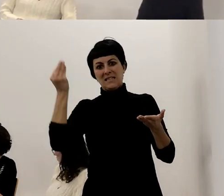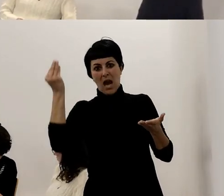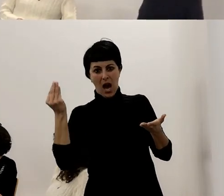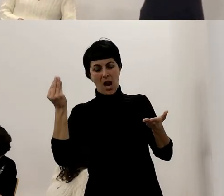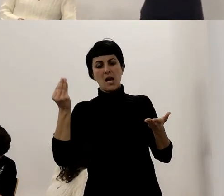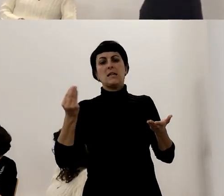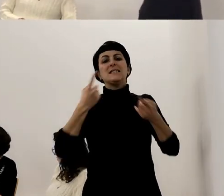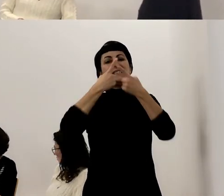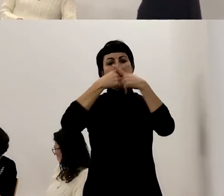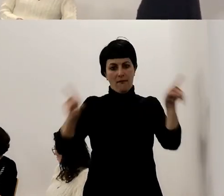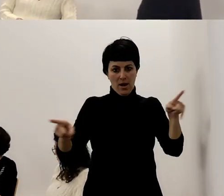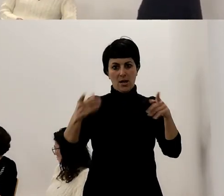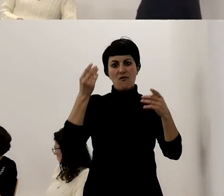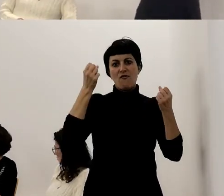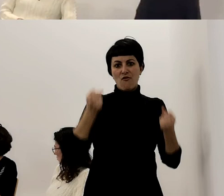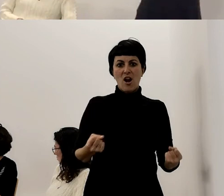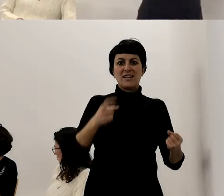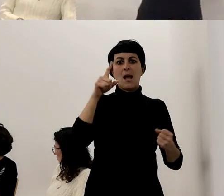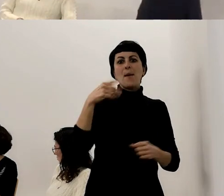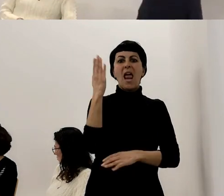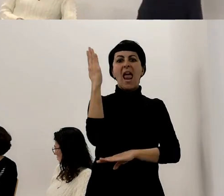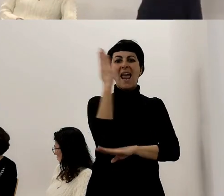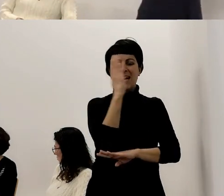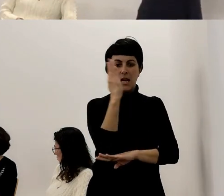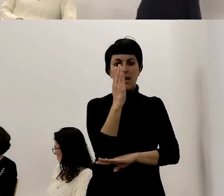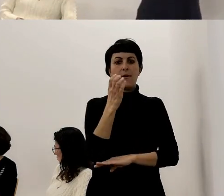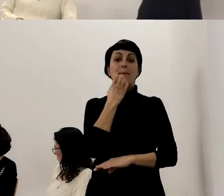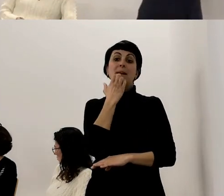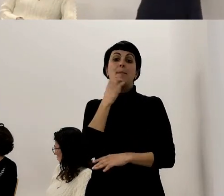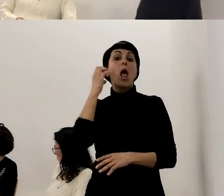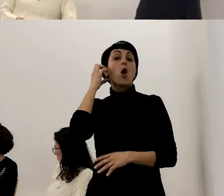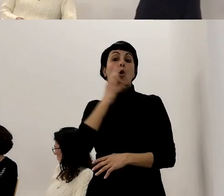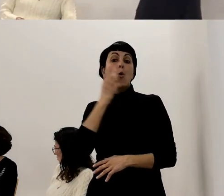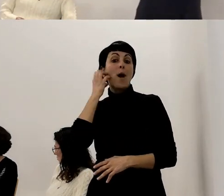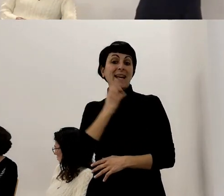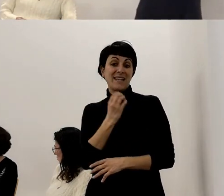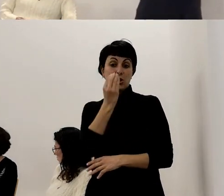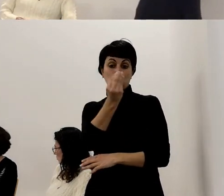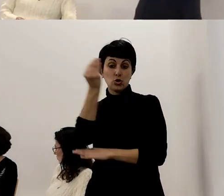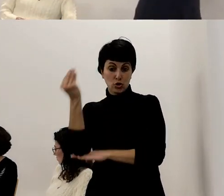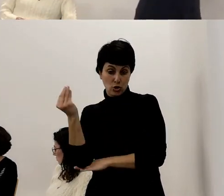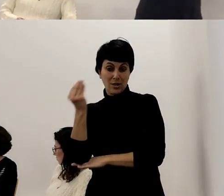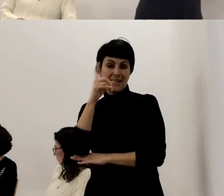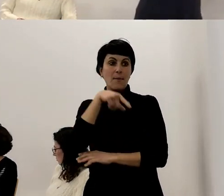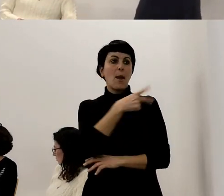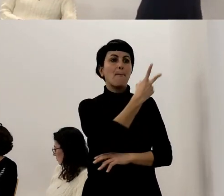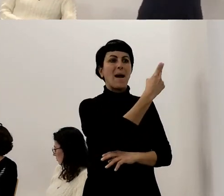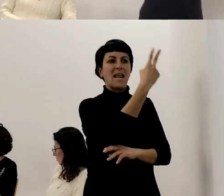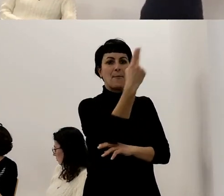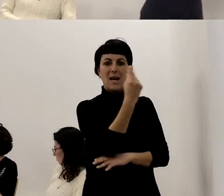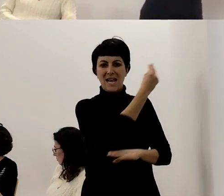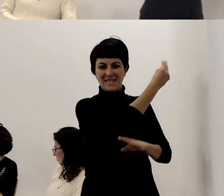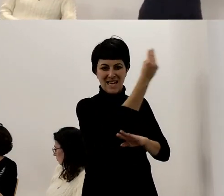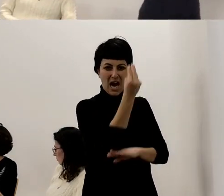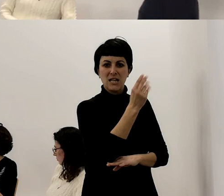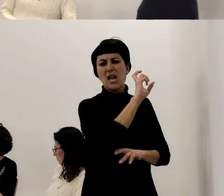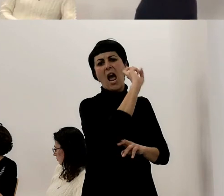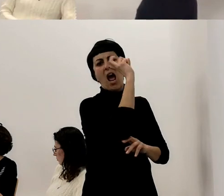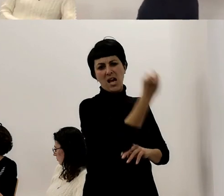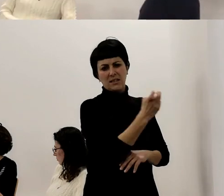sinó d'equilibri i de més entre els juvenitos i les altres parelles regionals, no? I aleshores